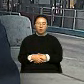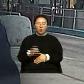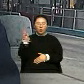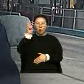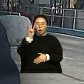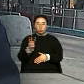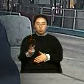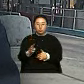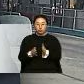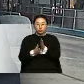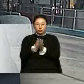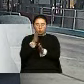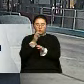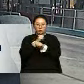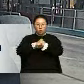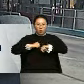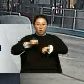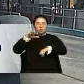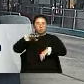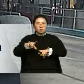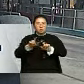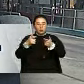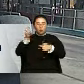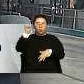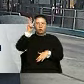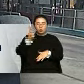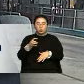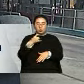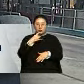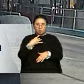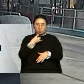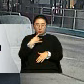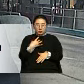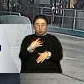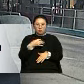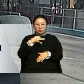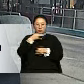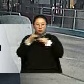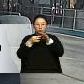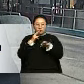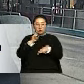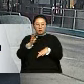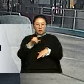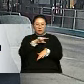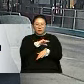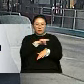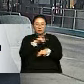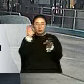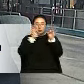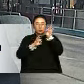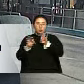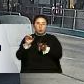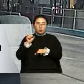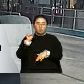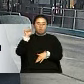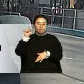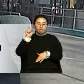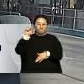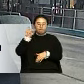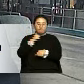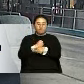경기도 광주시가 광주광역시가 아닌 경기도 광주시만 광주시로 불러야 한다며 명칭 찾기 캠페인에